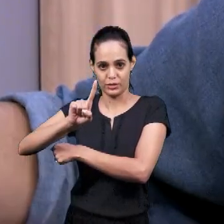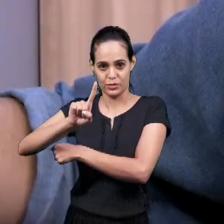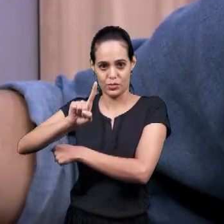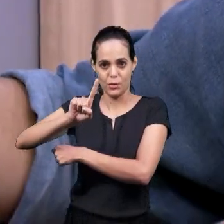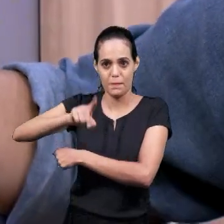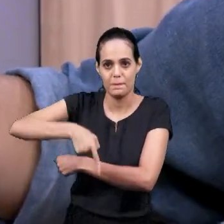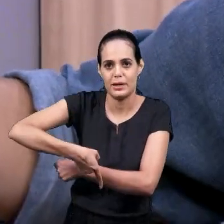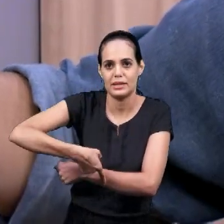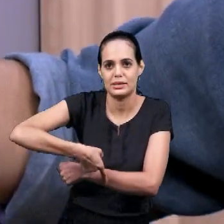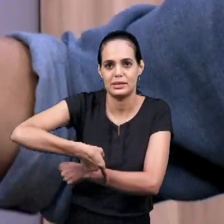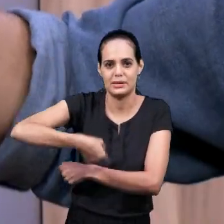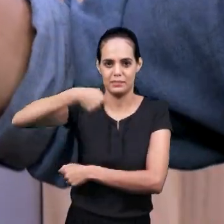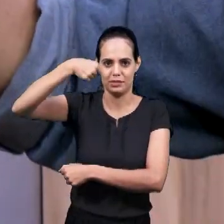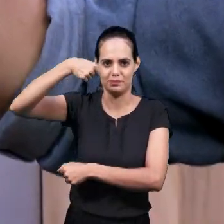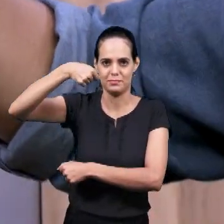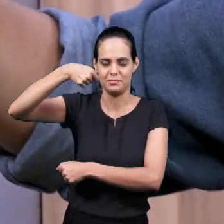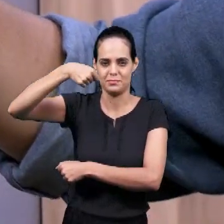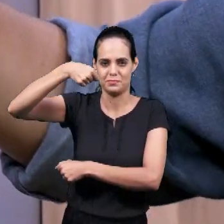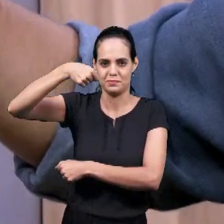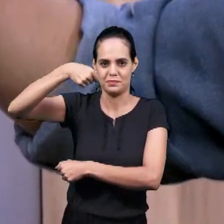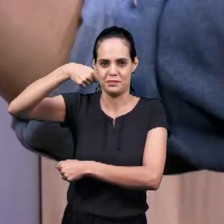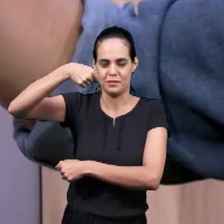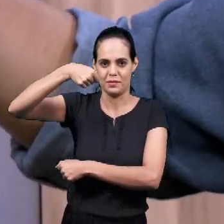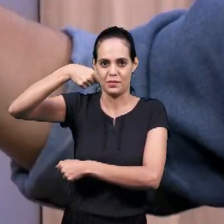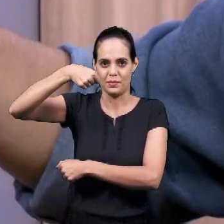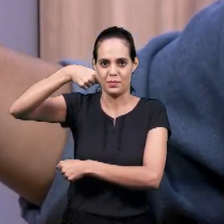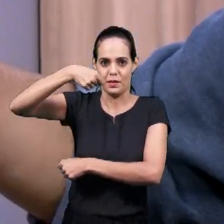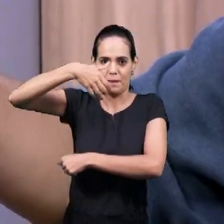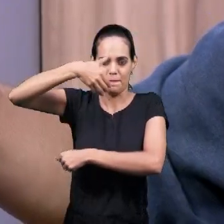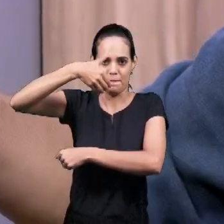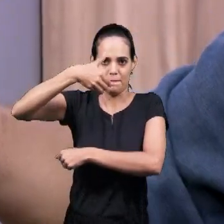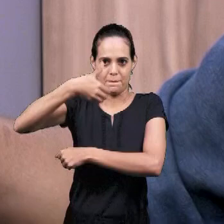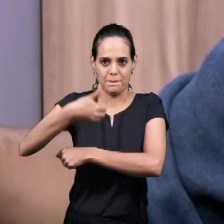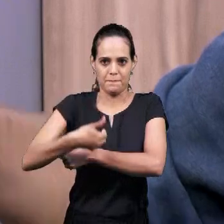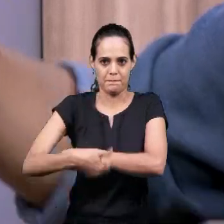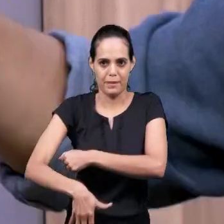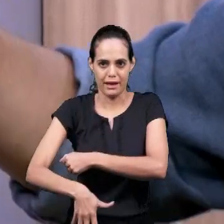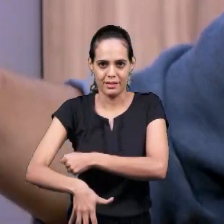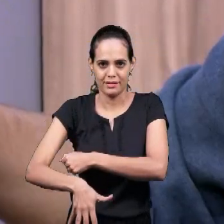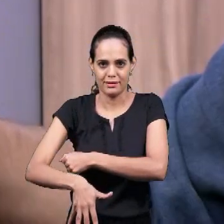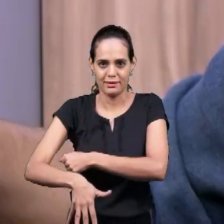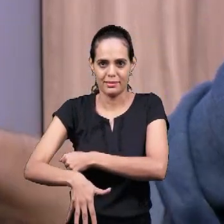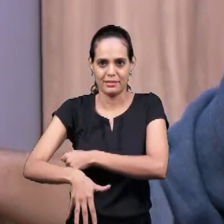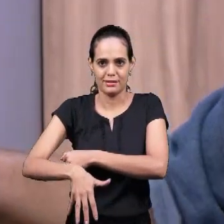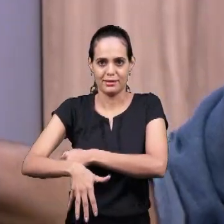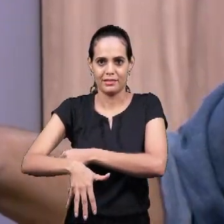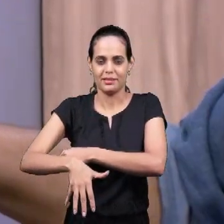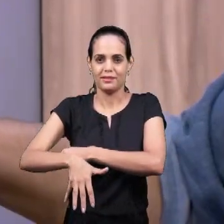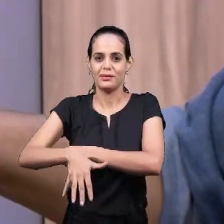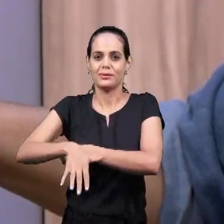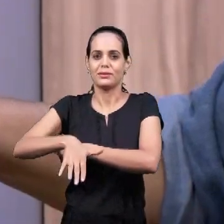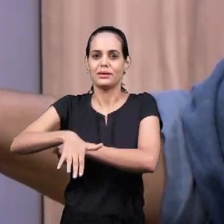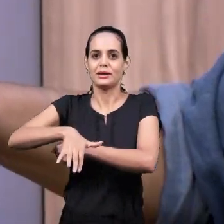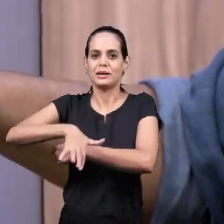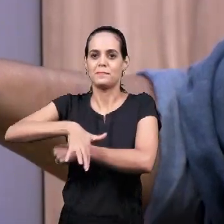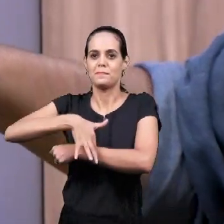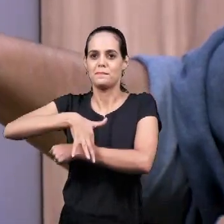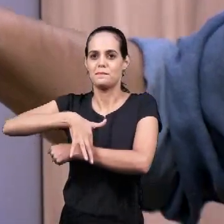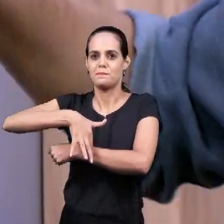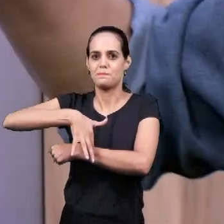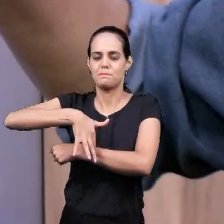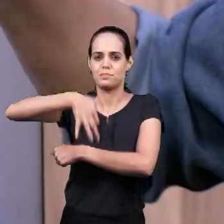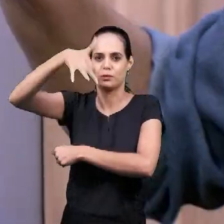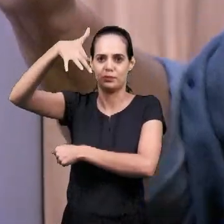Ensuite, le doigt indicateur qui va tirer vers le haut. Tous les doigts qui vont toucher vers le